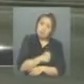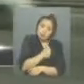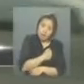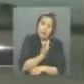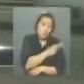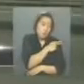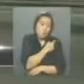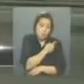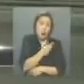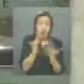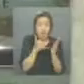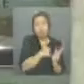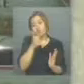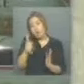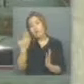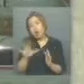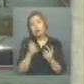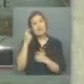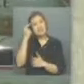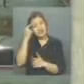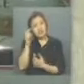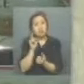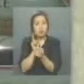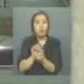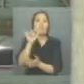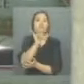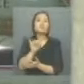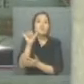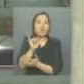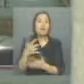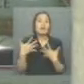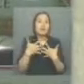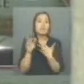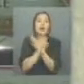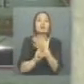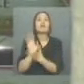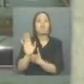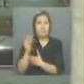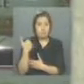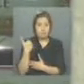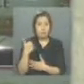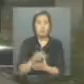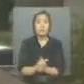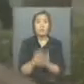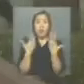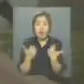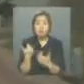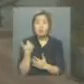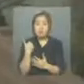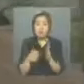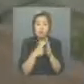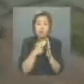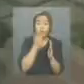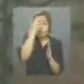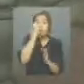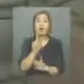นะคะซึ่งคาดว่าจะเดินทางไปหายายที่รัฐนิวเจอร์ซีย์สำหรับความคืบหน้าสาเหตุการเสียชีวิต